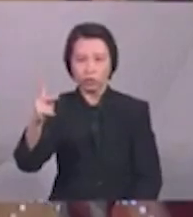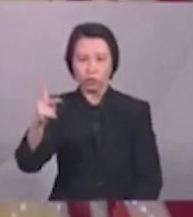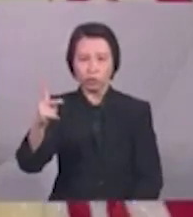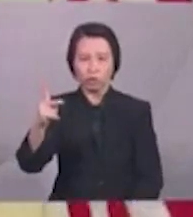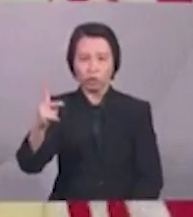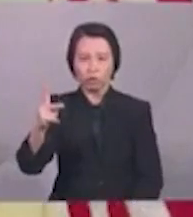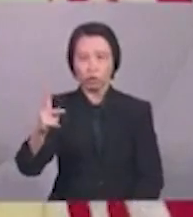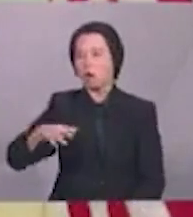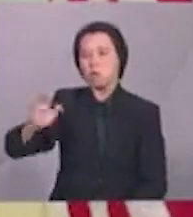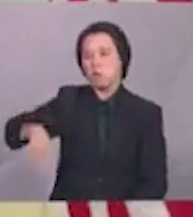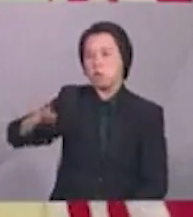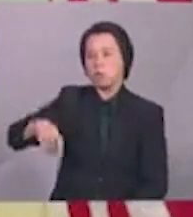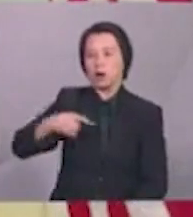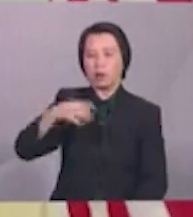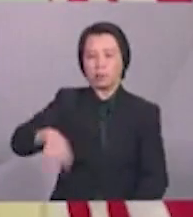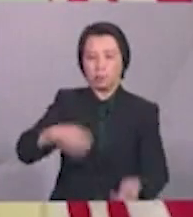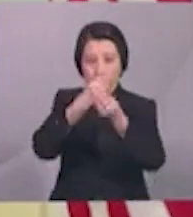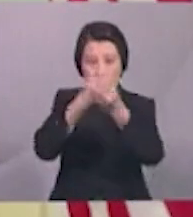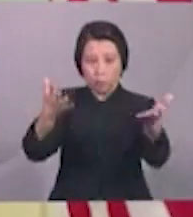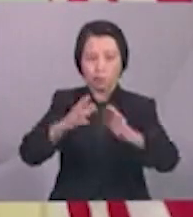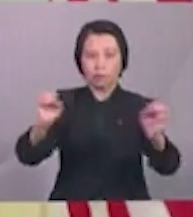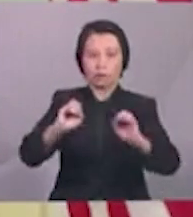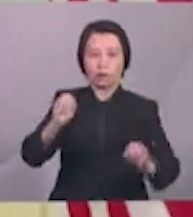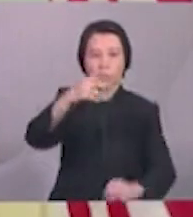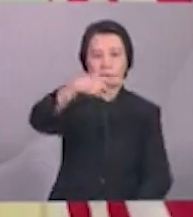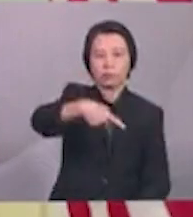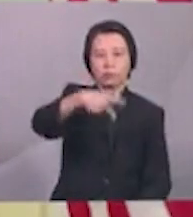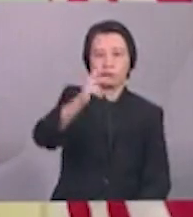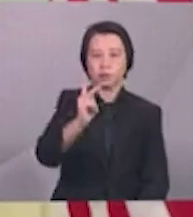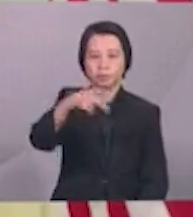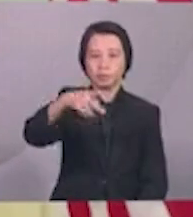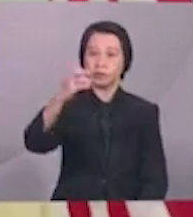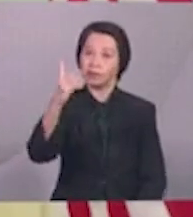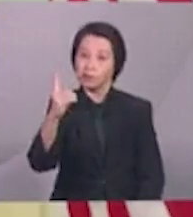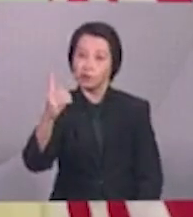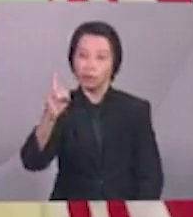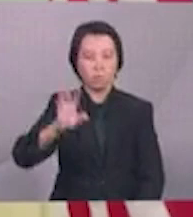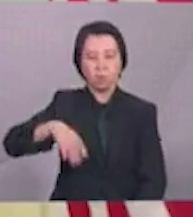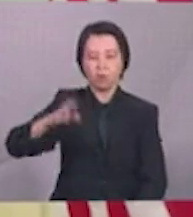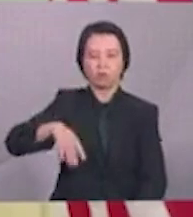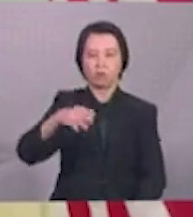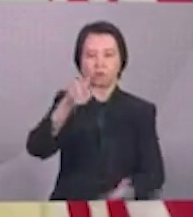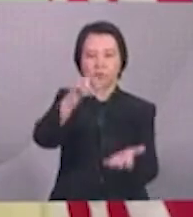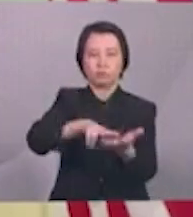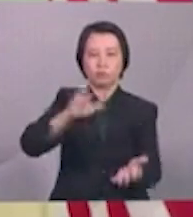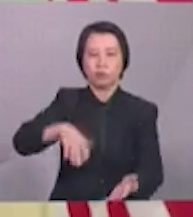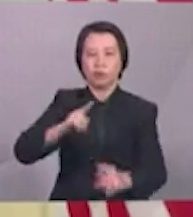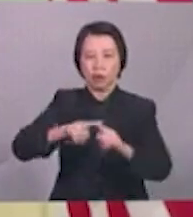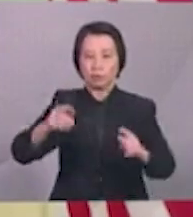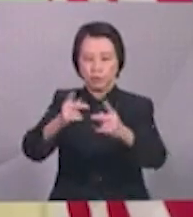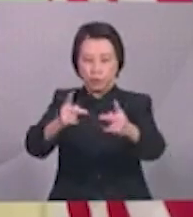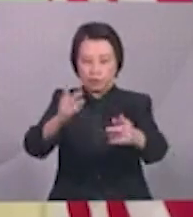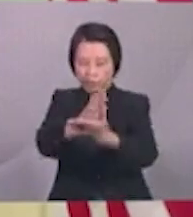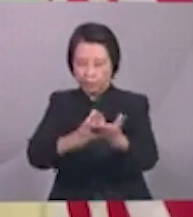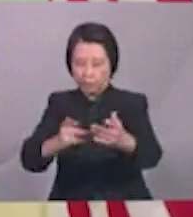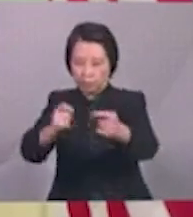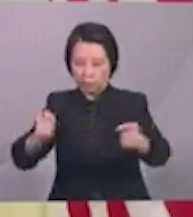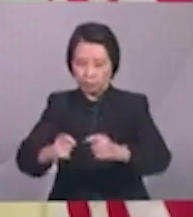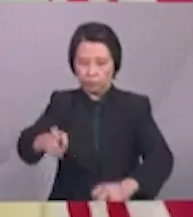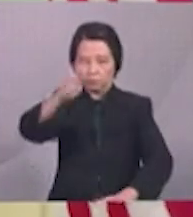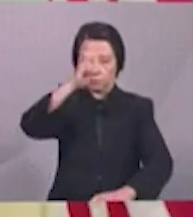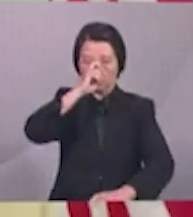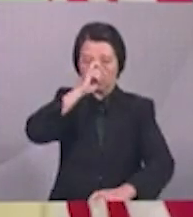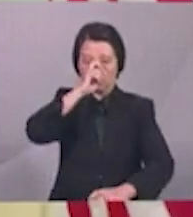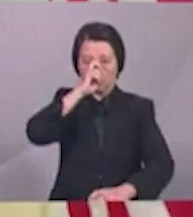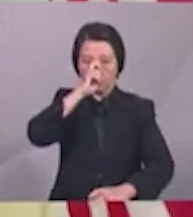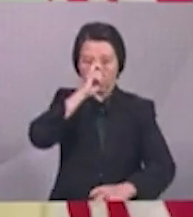Hai Selagi saya tidak umumkan maknanya tidak ada vikipedi tapi setengah tempat tuh kitab perkatakan kawalan dia selalu